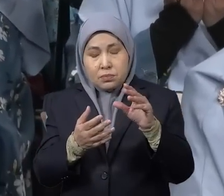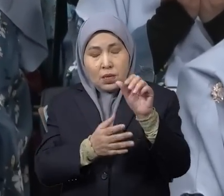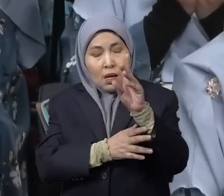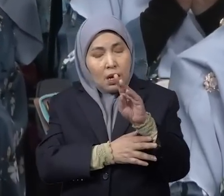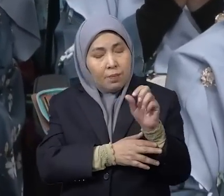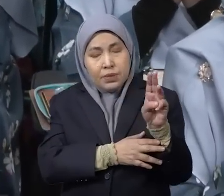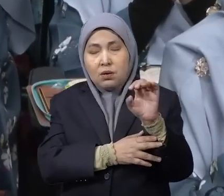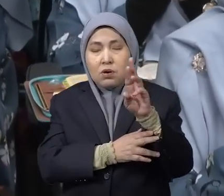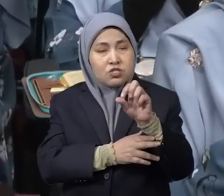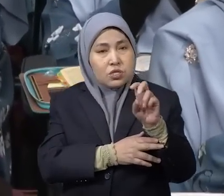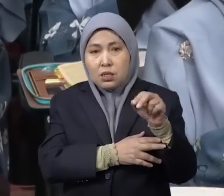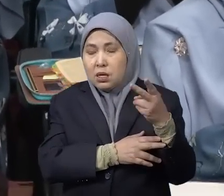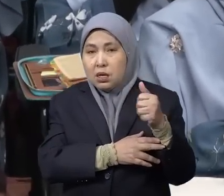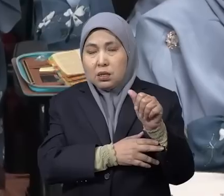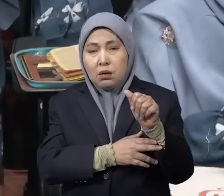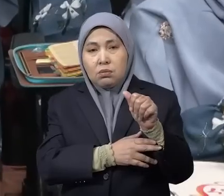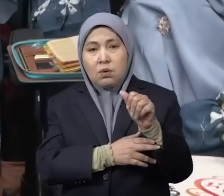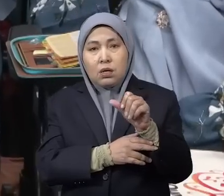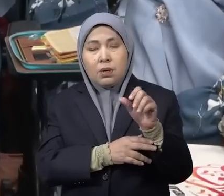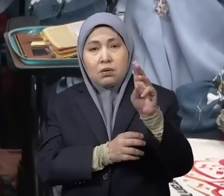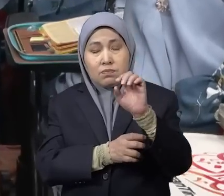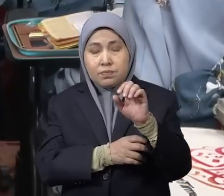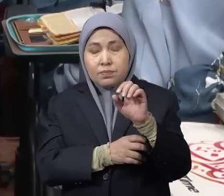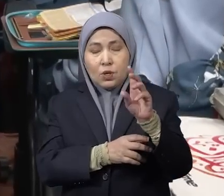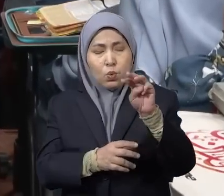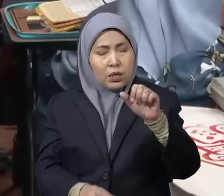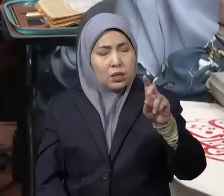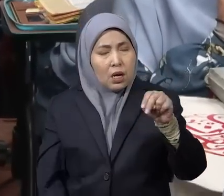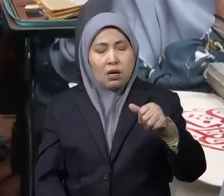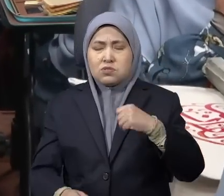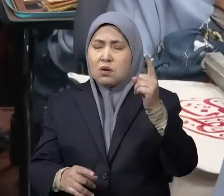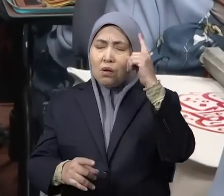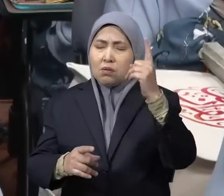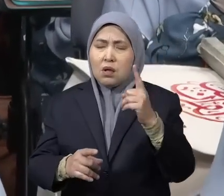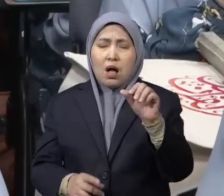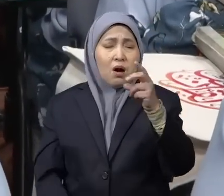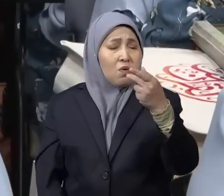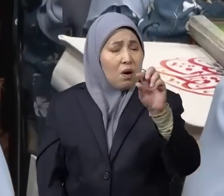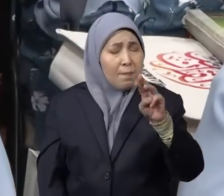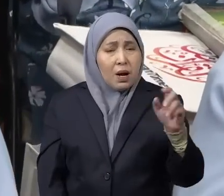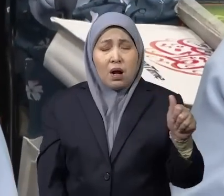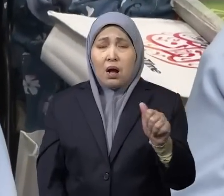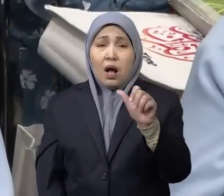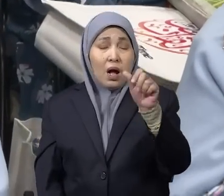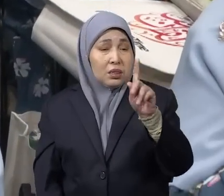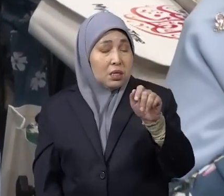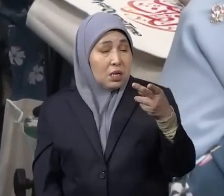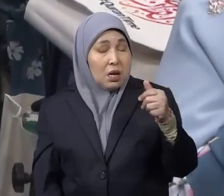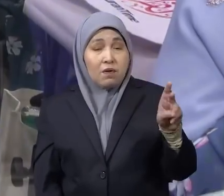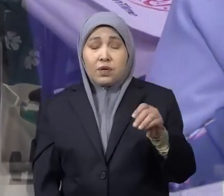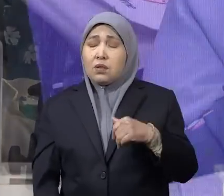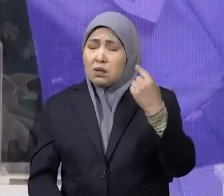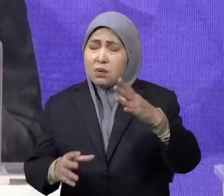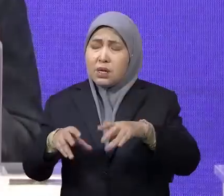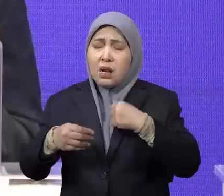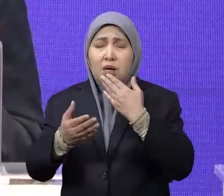أمرنا رشدا ربنا اصرف عنا عذاب جهنم إن عذابها كان غراما ربنا آتنا في الدنيا